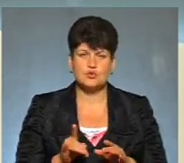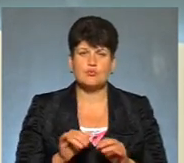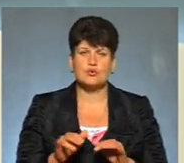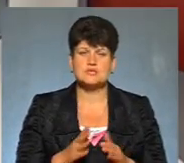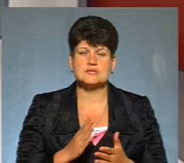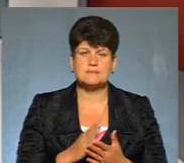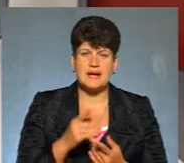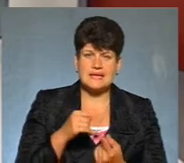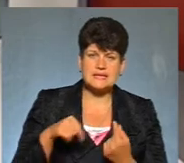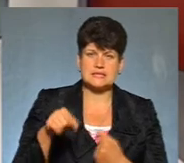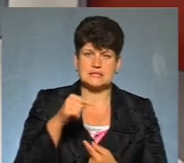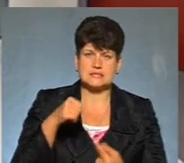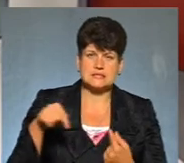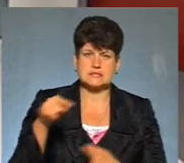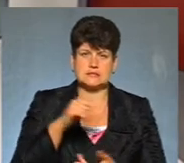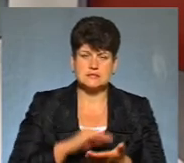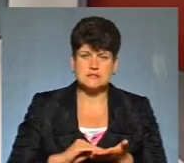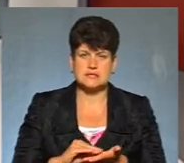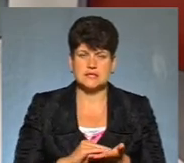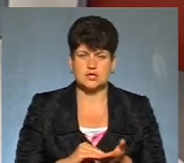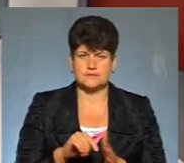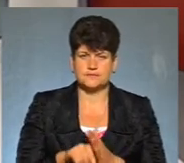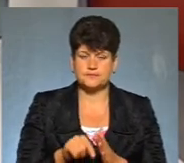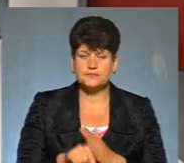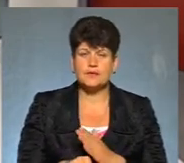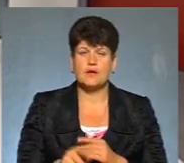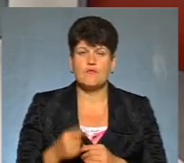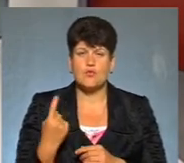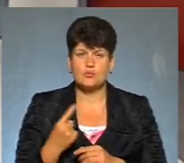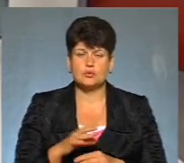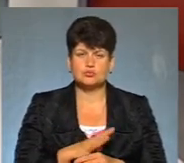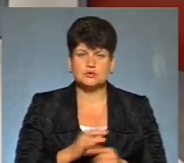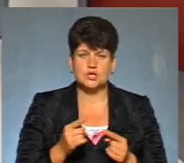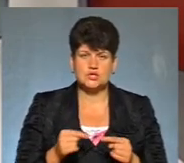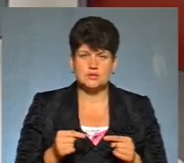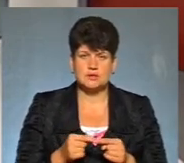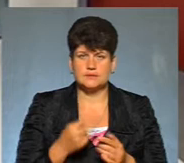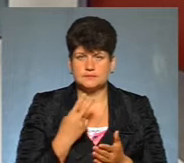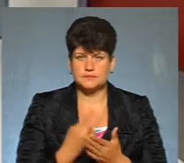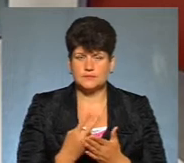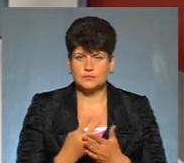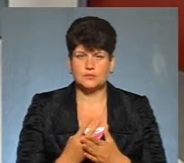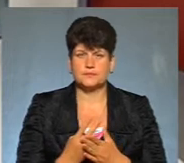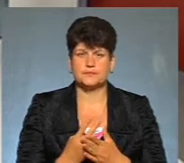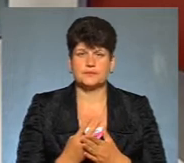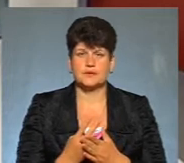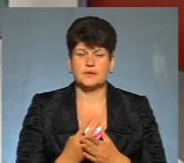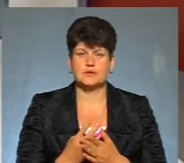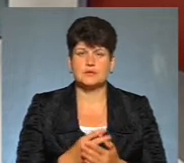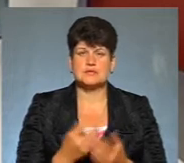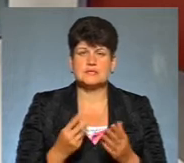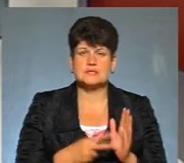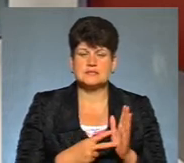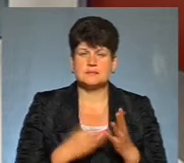має циклічний характер, що в області, зокрема, були чіткі прояви і з тенденцією до